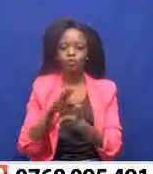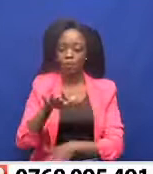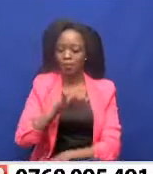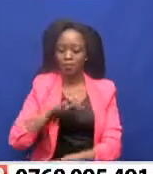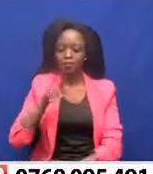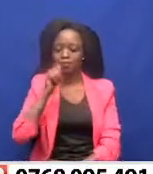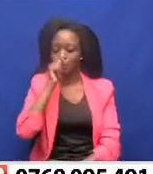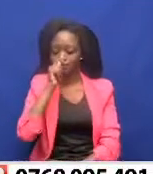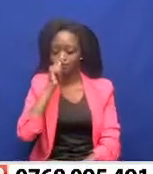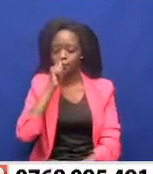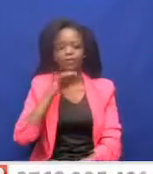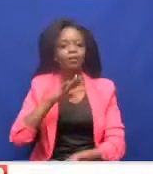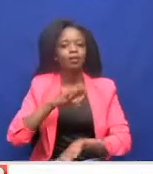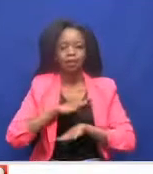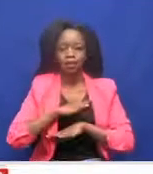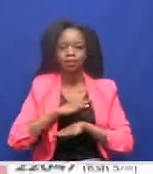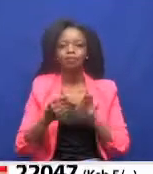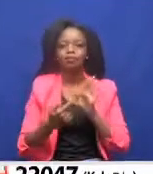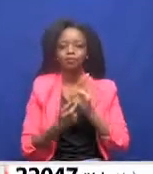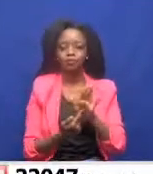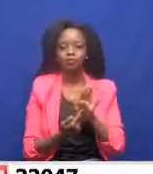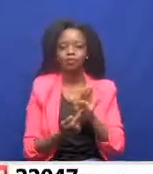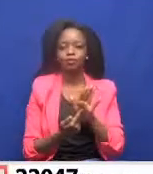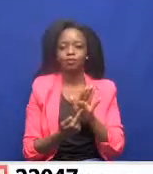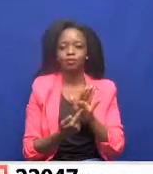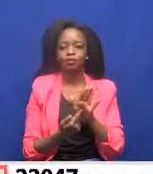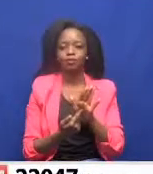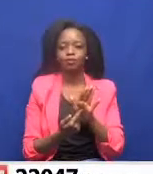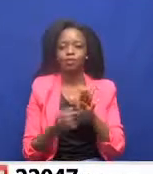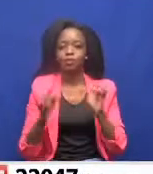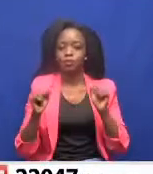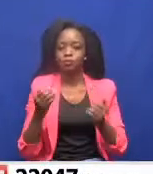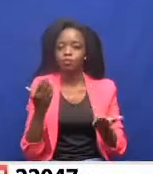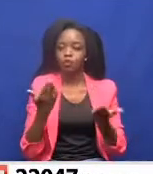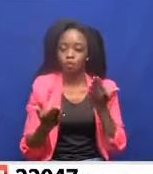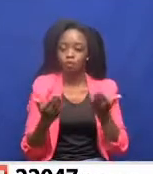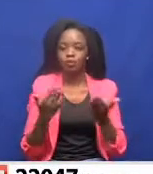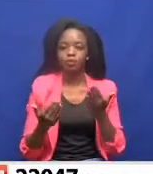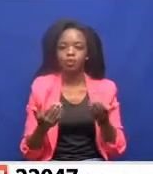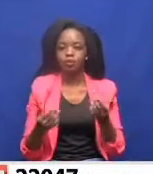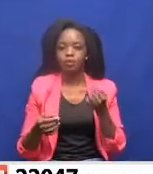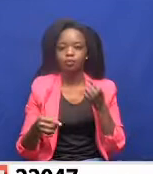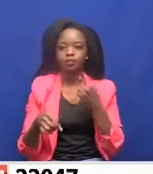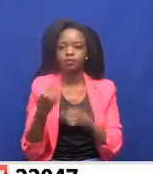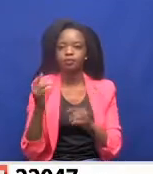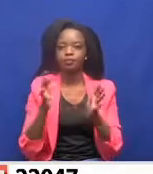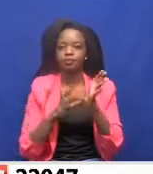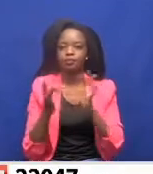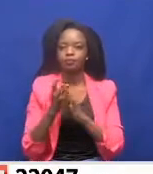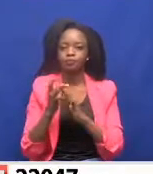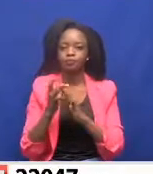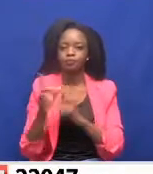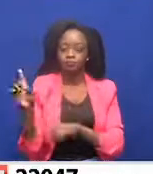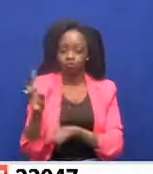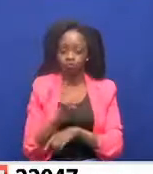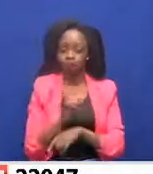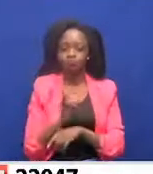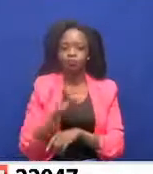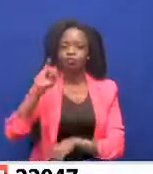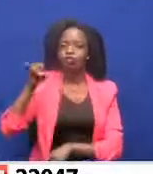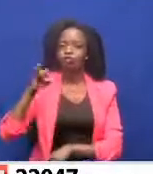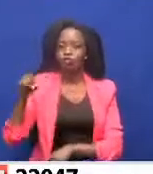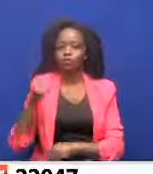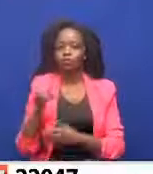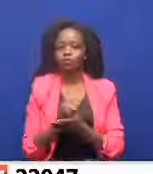Salaam is enough catalyst for a party, probably similar to the triumphant entry of Jesus into Jerusalem. Kuna